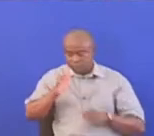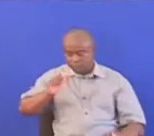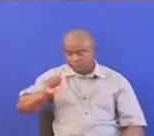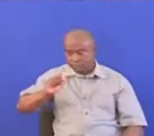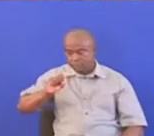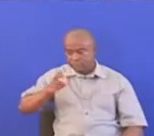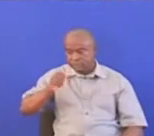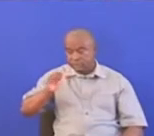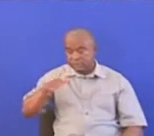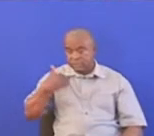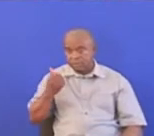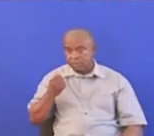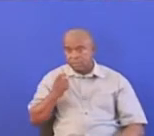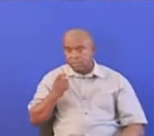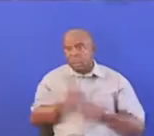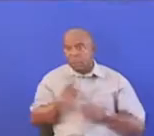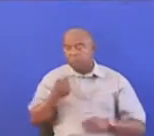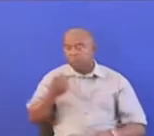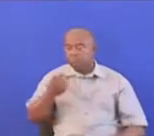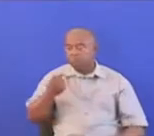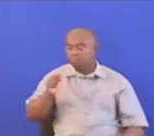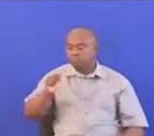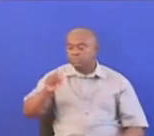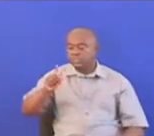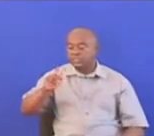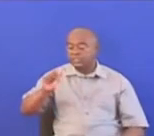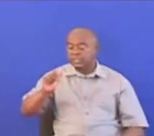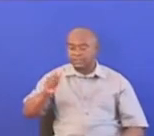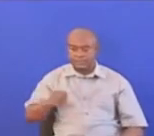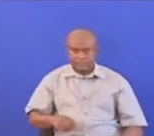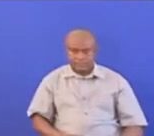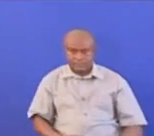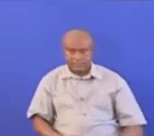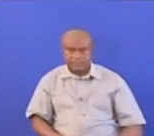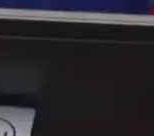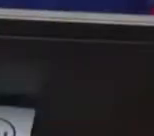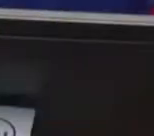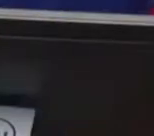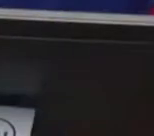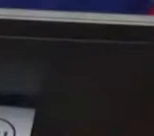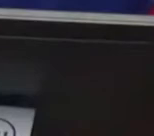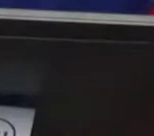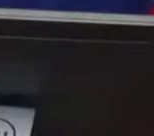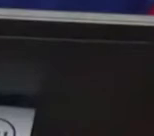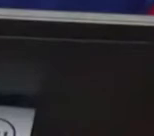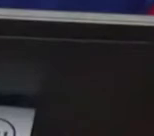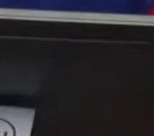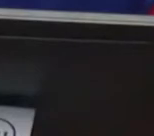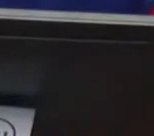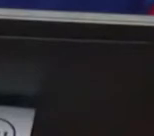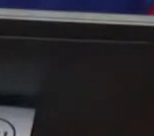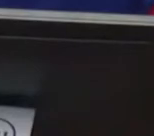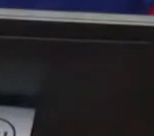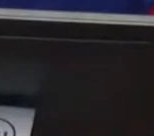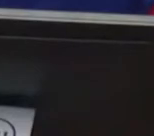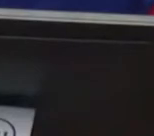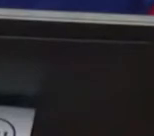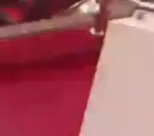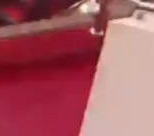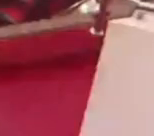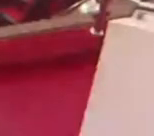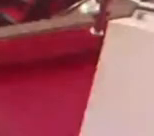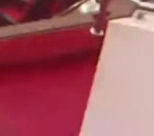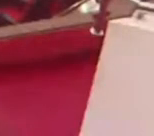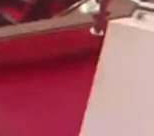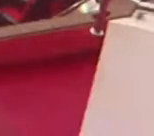Halamga atafuatana na Mheshimiwa Taska Restuta Mbogo. Mheshimiwa Constantine John Kanyasu ajiandae. Asante sana Mheshimiwa Spika